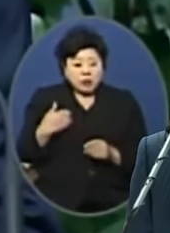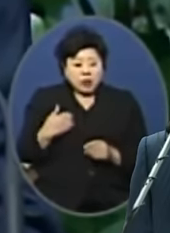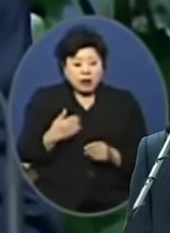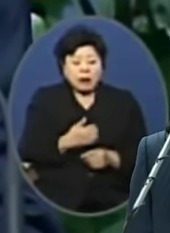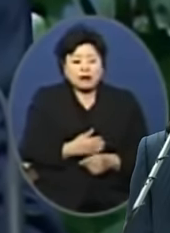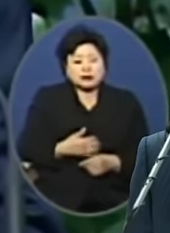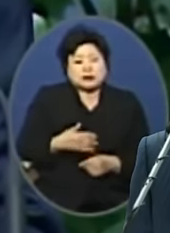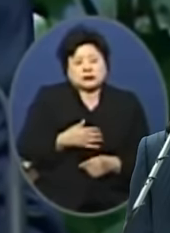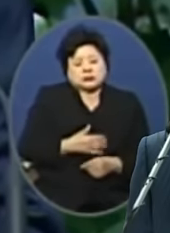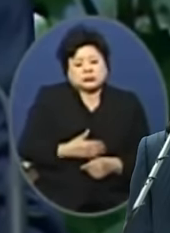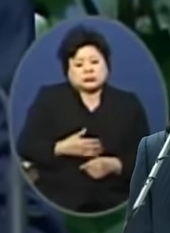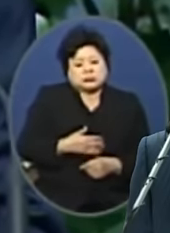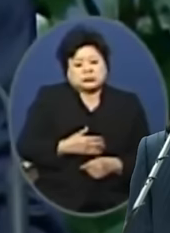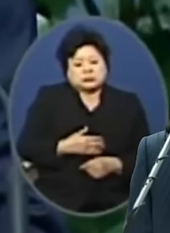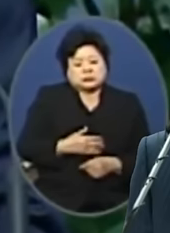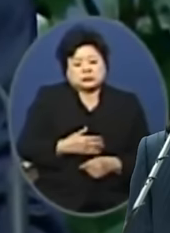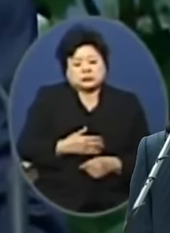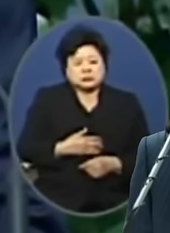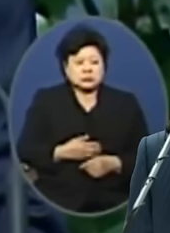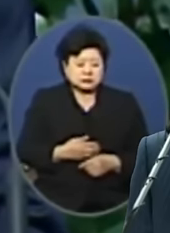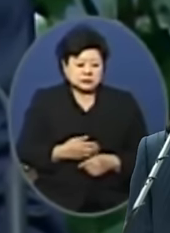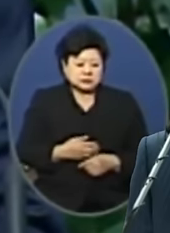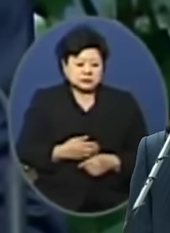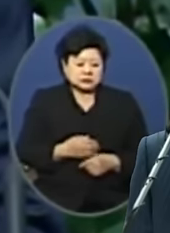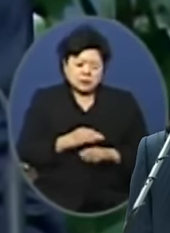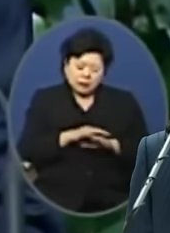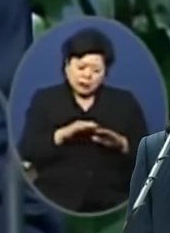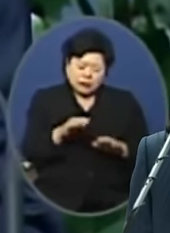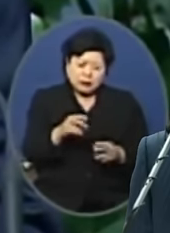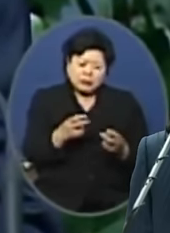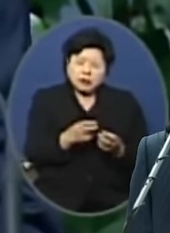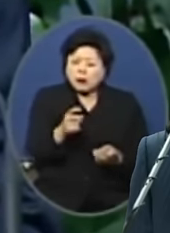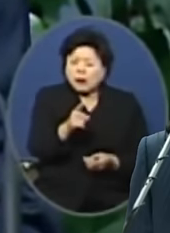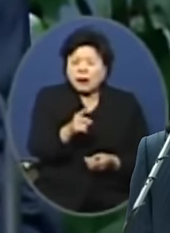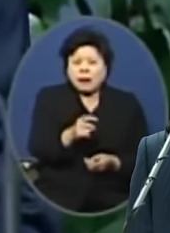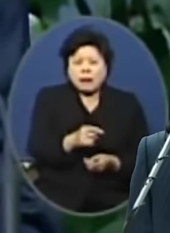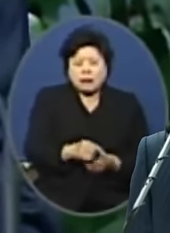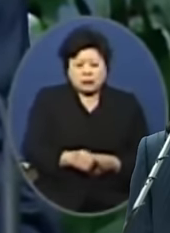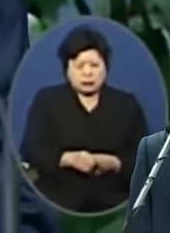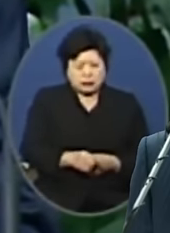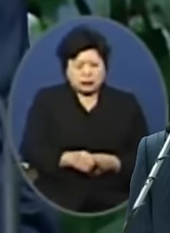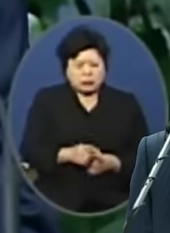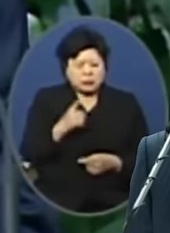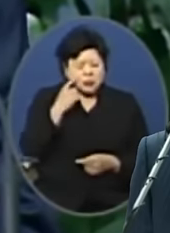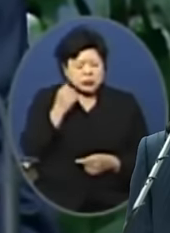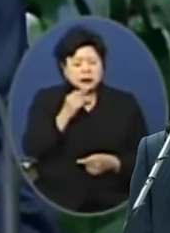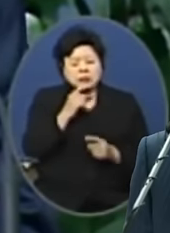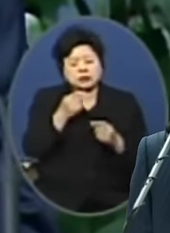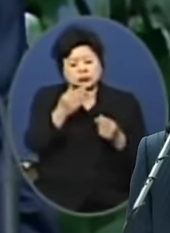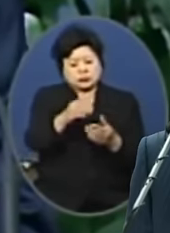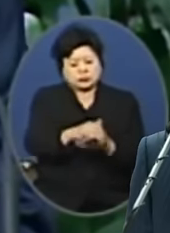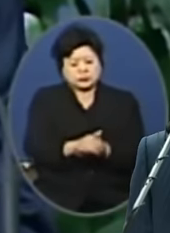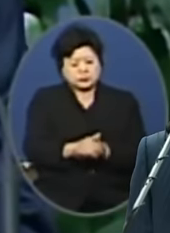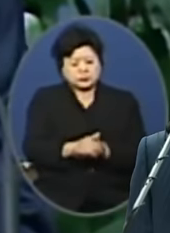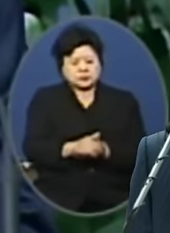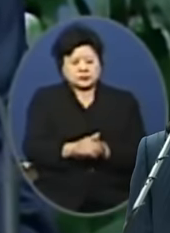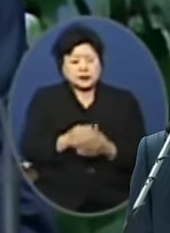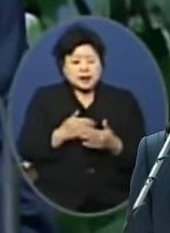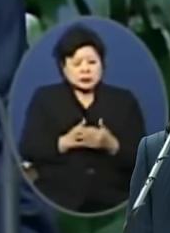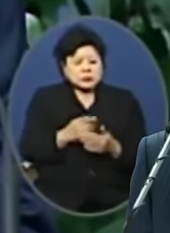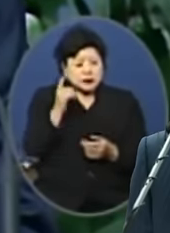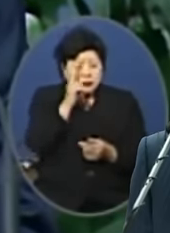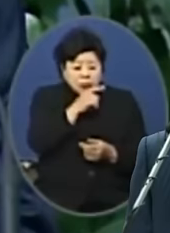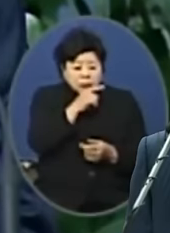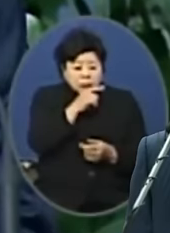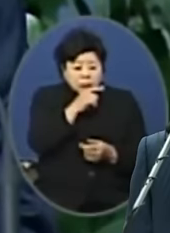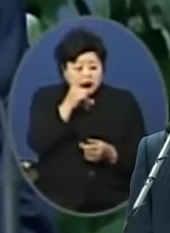하고 어떻게 해야 됩니까? 그래서 제가 한 말은 심장이 나쁜